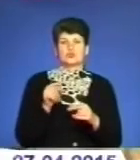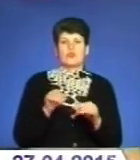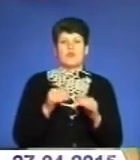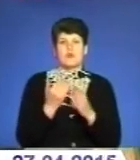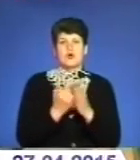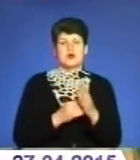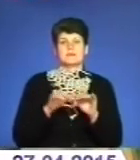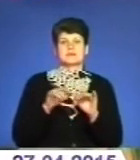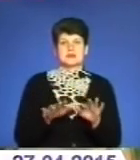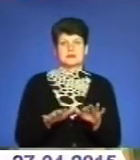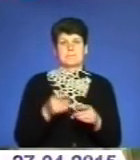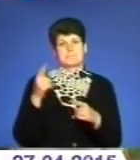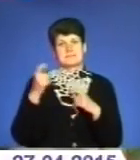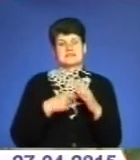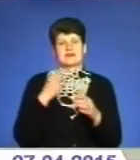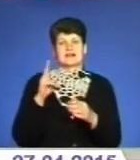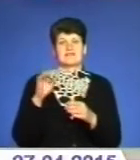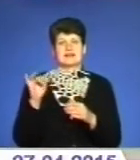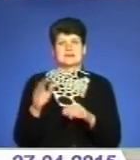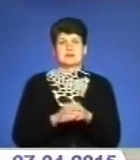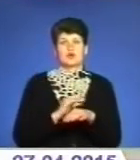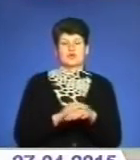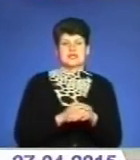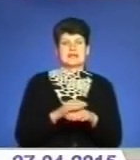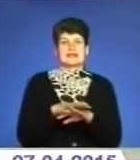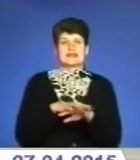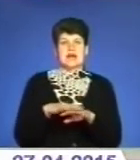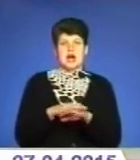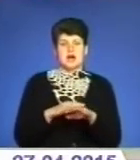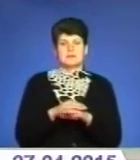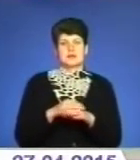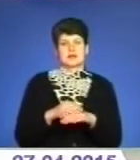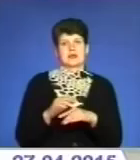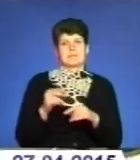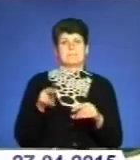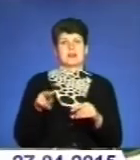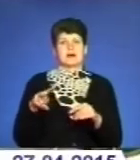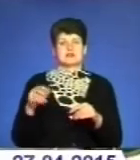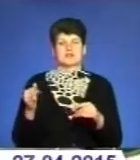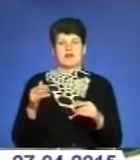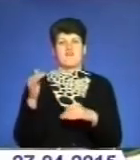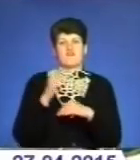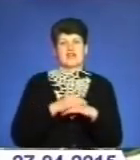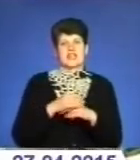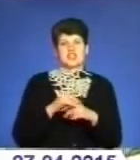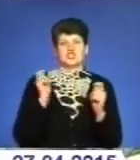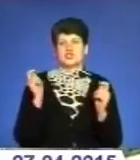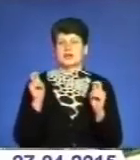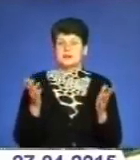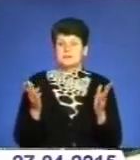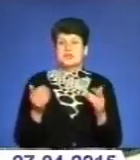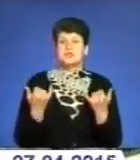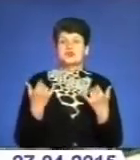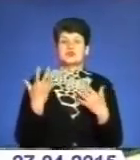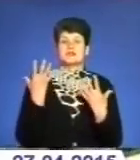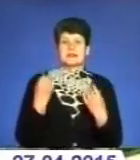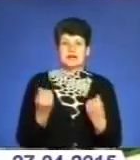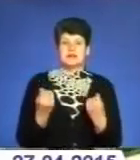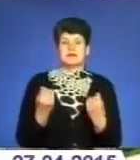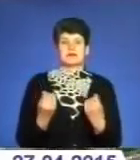репрезентували гостям свої кращі традиції. Тут і досвідчені пластуни, яких кличуть сеньорами, так і наймолодші пташенята. Усі готові